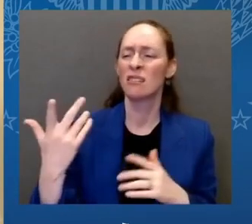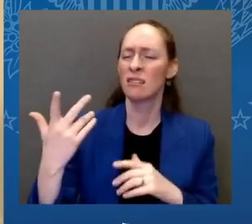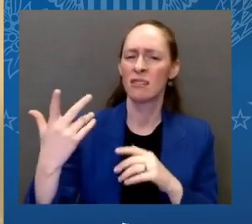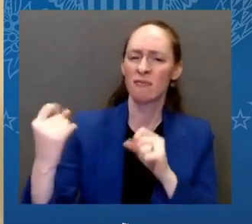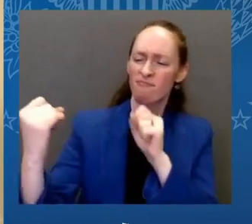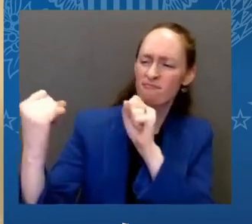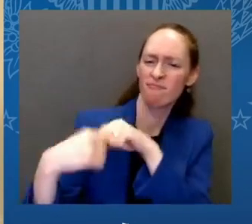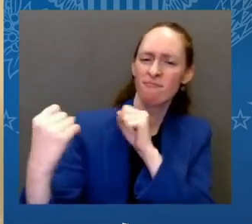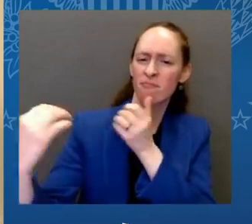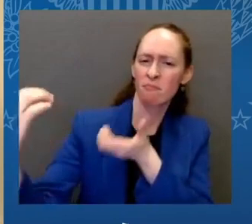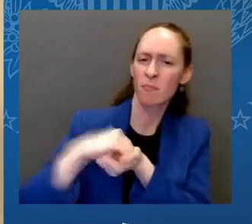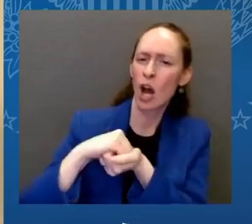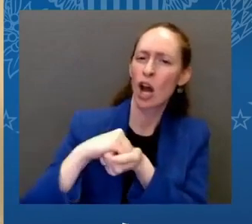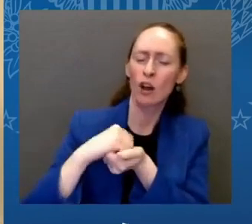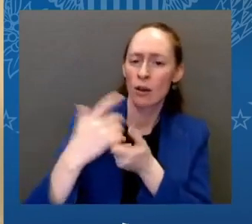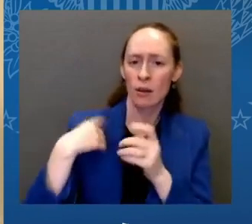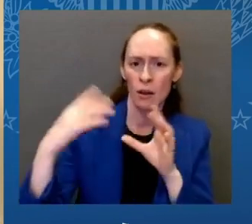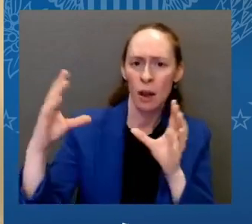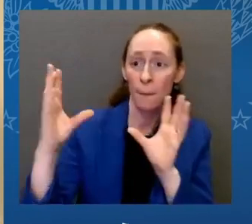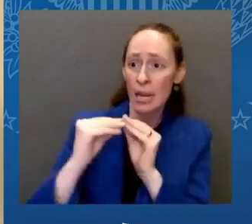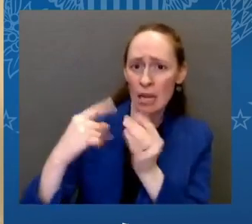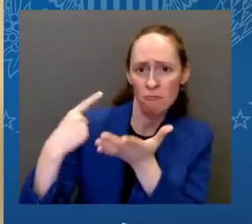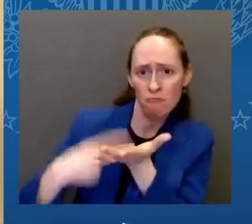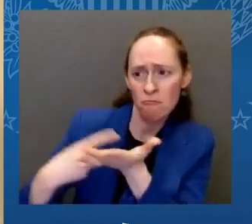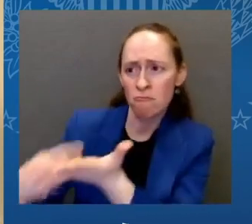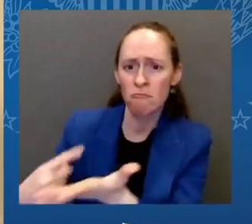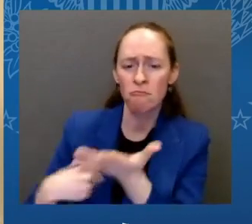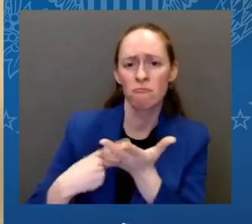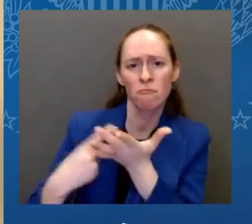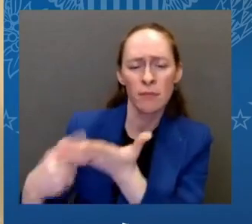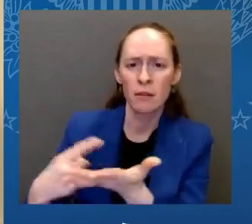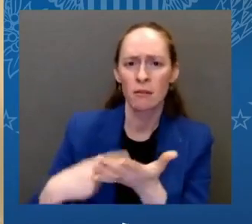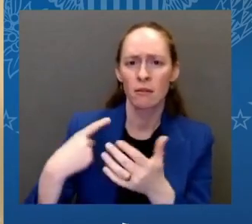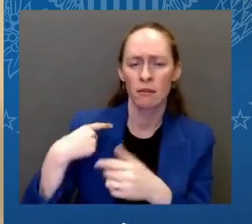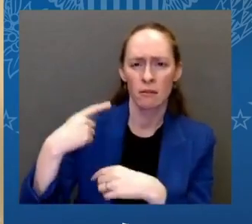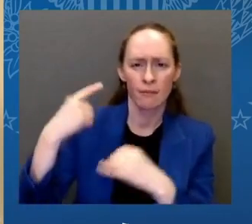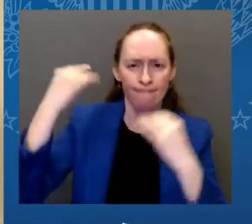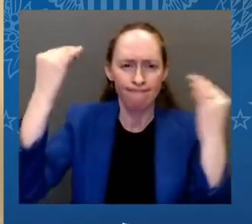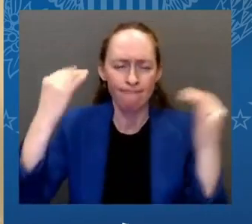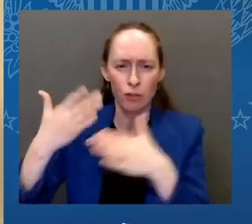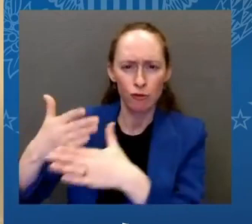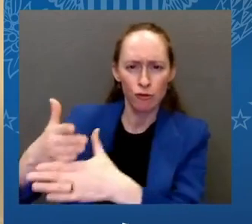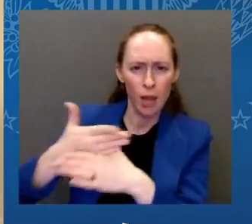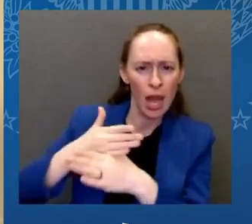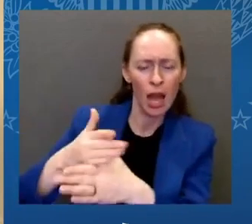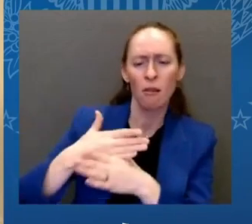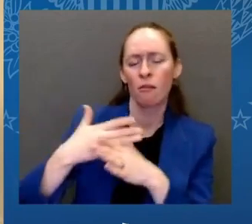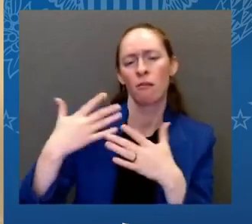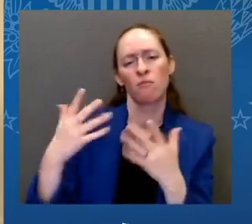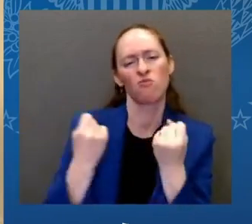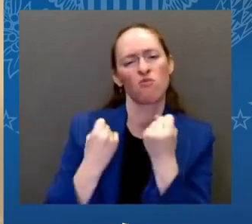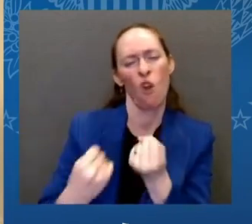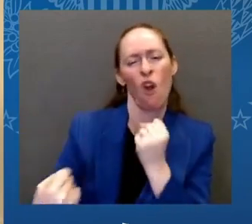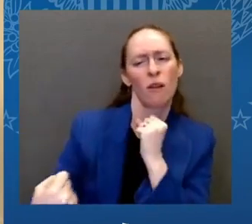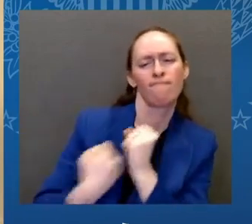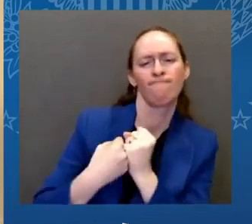наших переговорах. Я хочу ще раз подякувати пану президенту Байдену за щиру підтримку